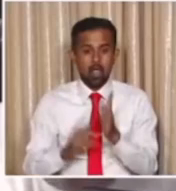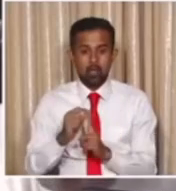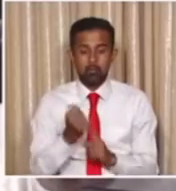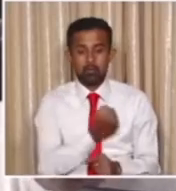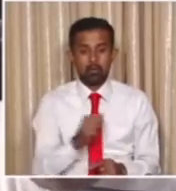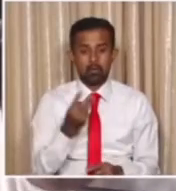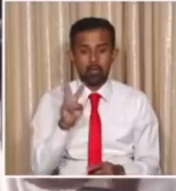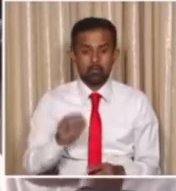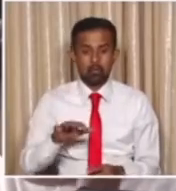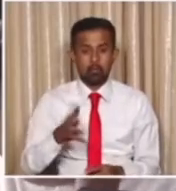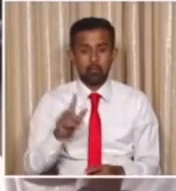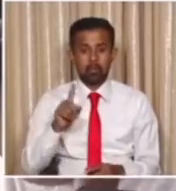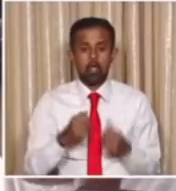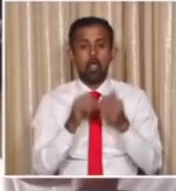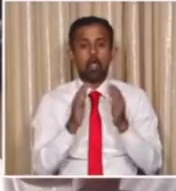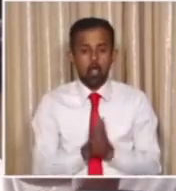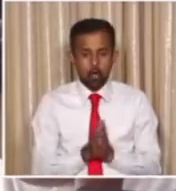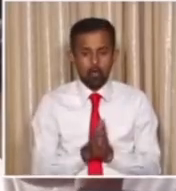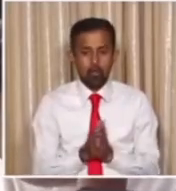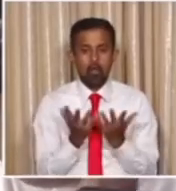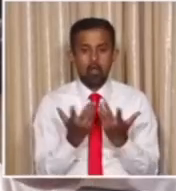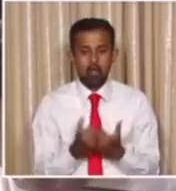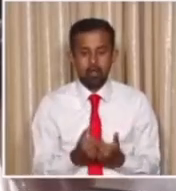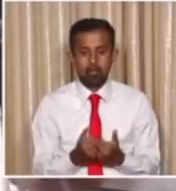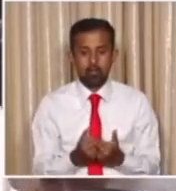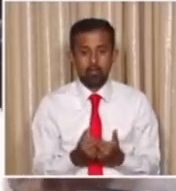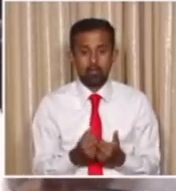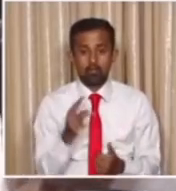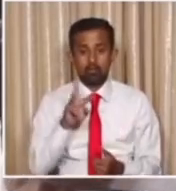වල 13501යි, මුළු ප්‍රමාණය